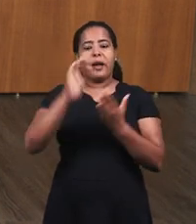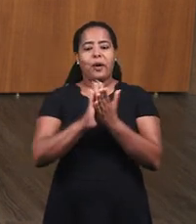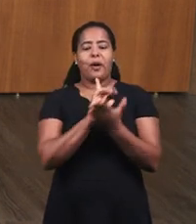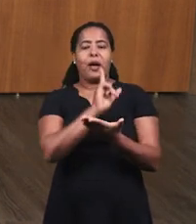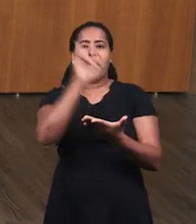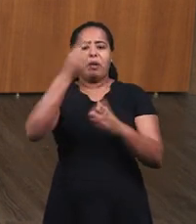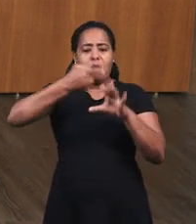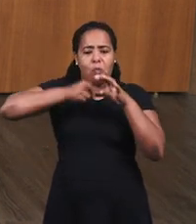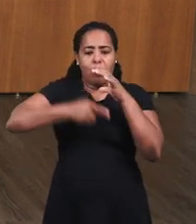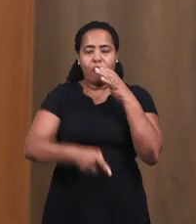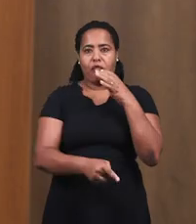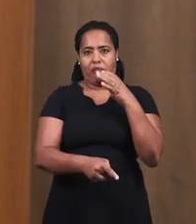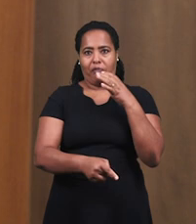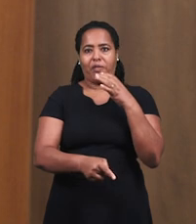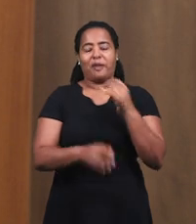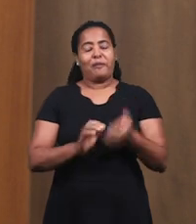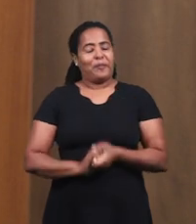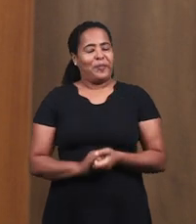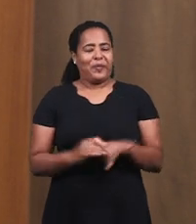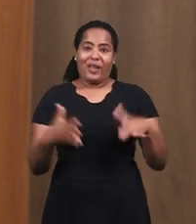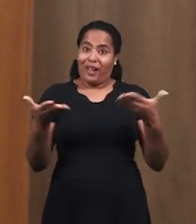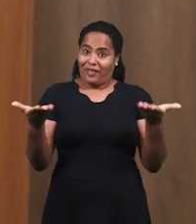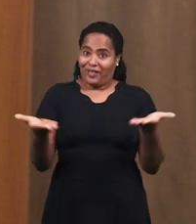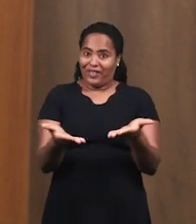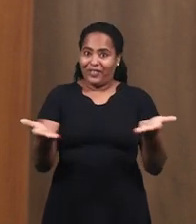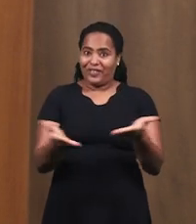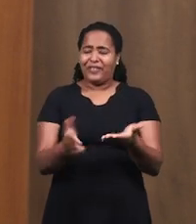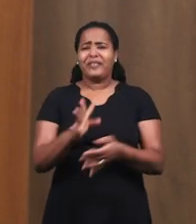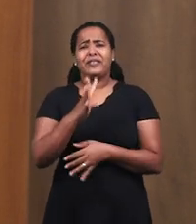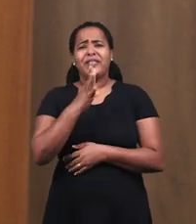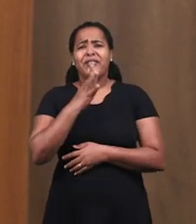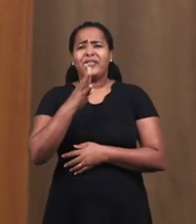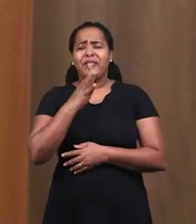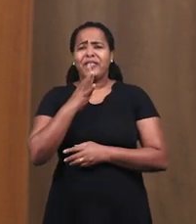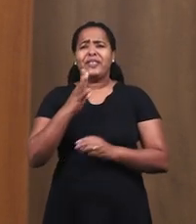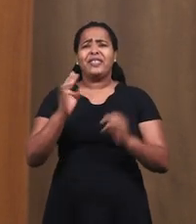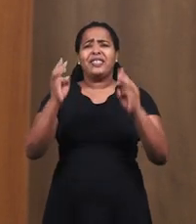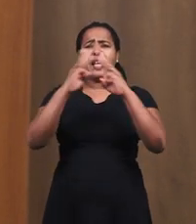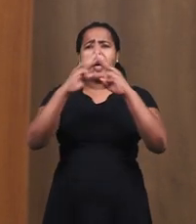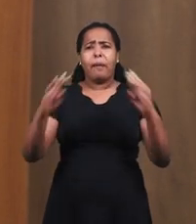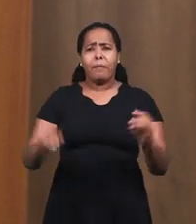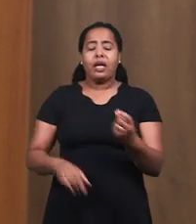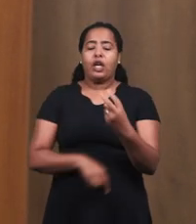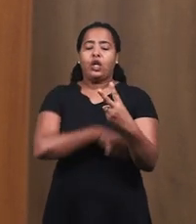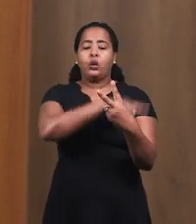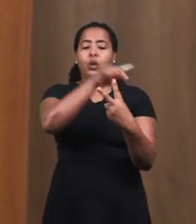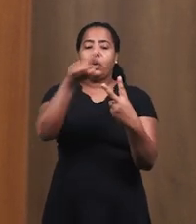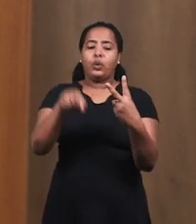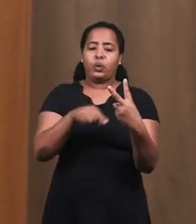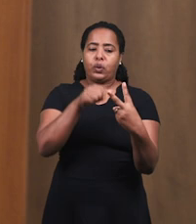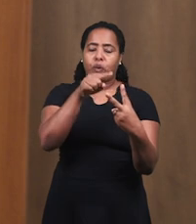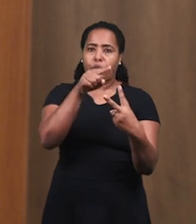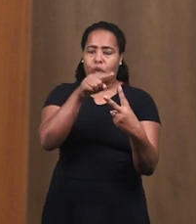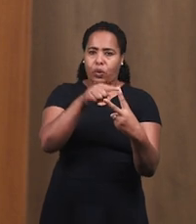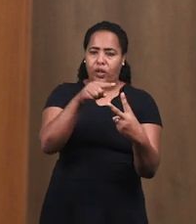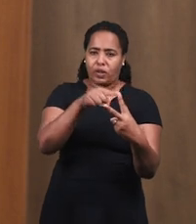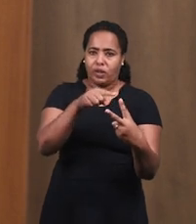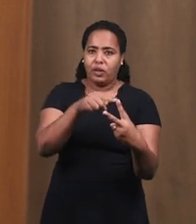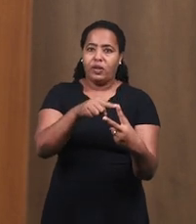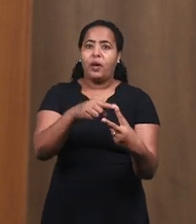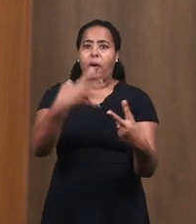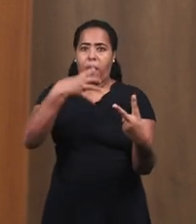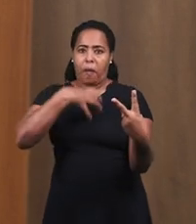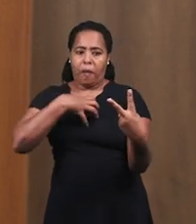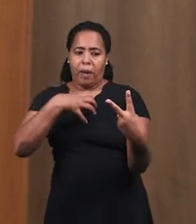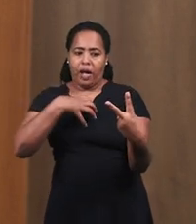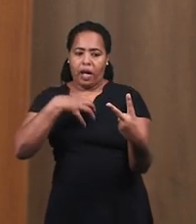вы увидите Библию за буквой. И сегодня вы познакомитесь еще с двумя Маханаимами, в